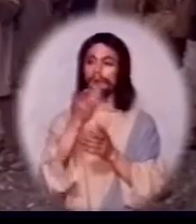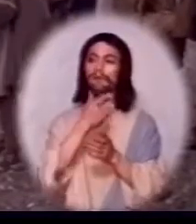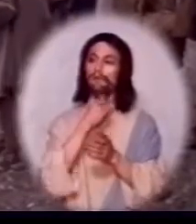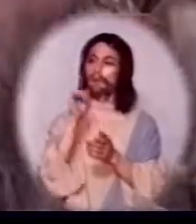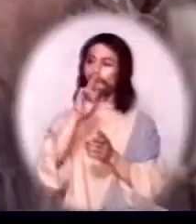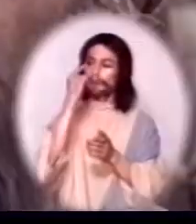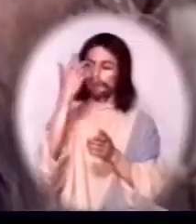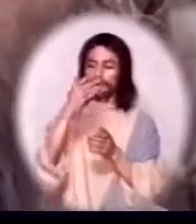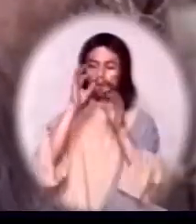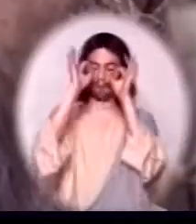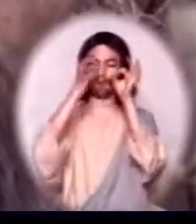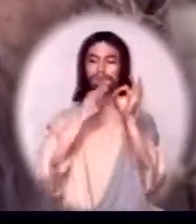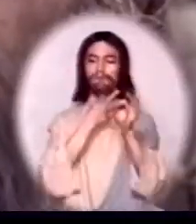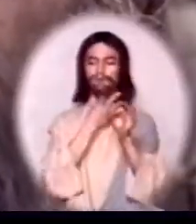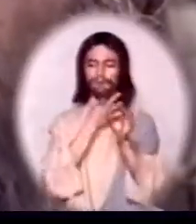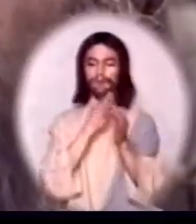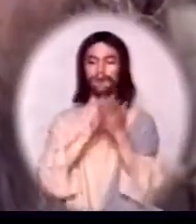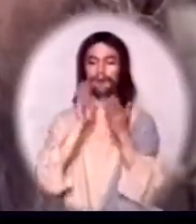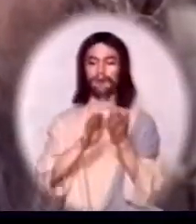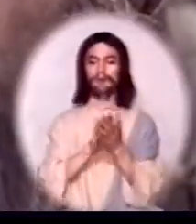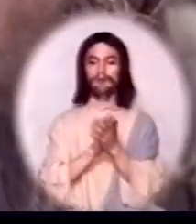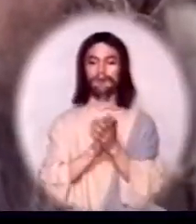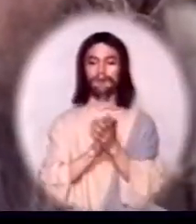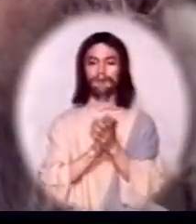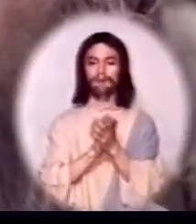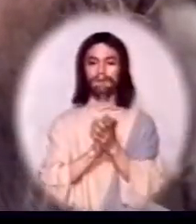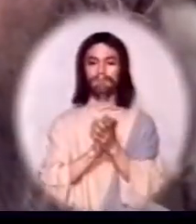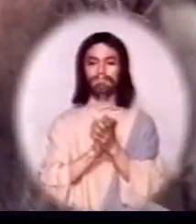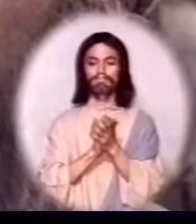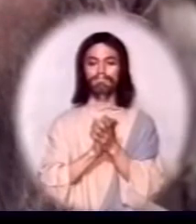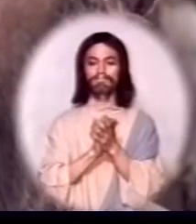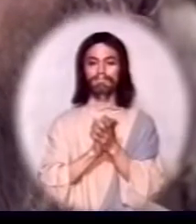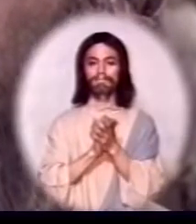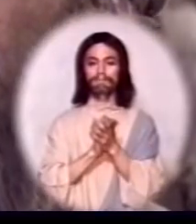내게 무엇을 바라느냐? 보기를 원합니다.